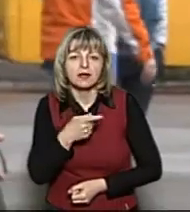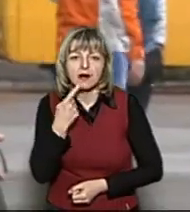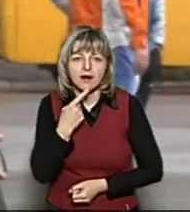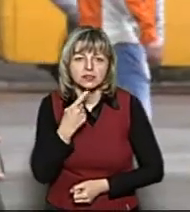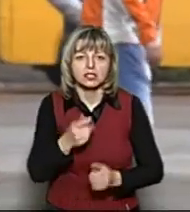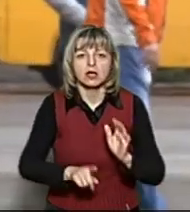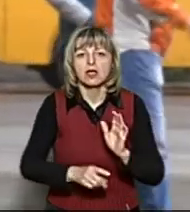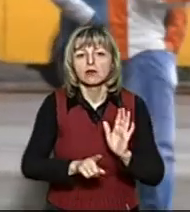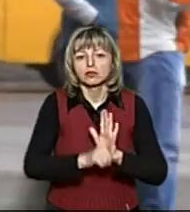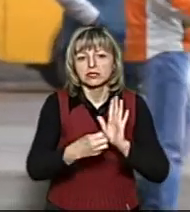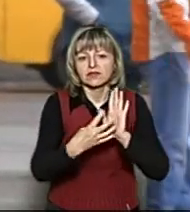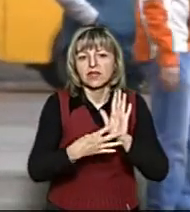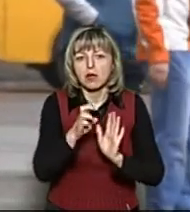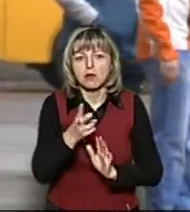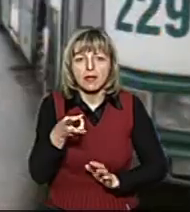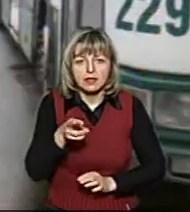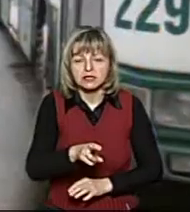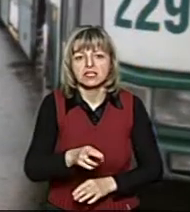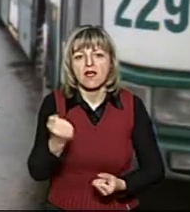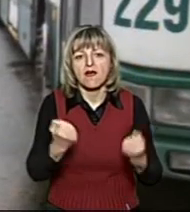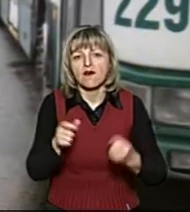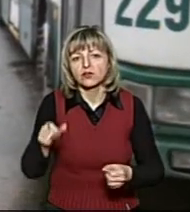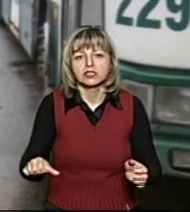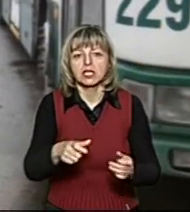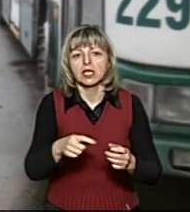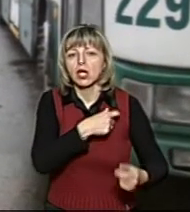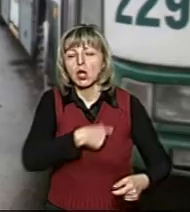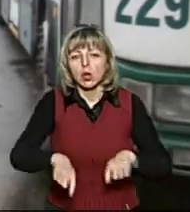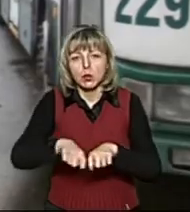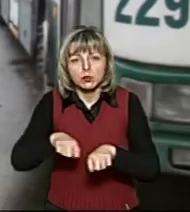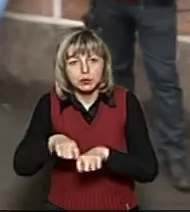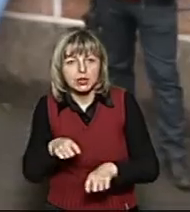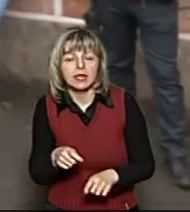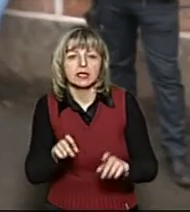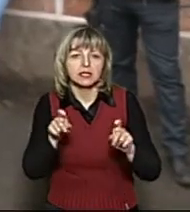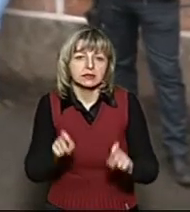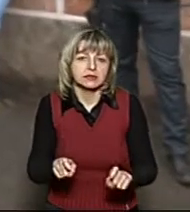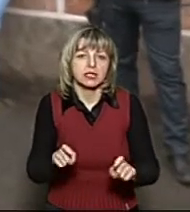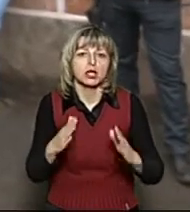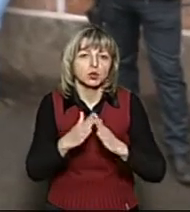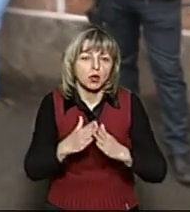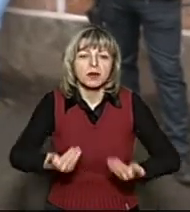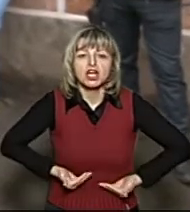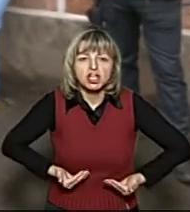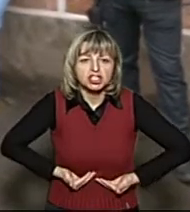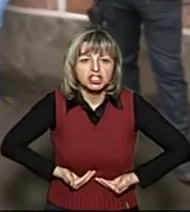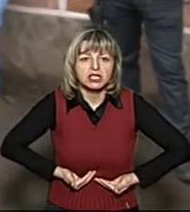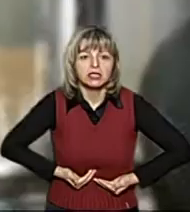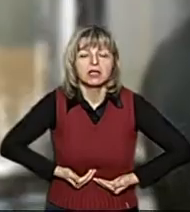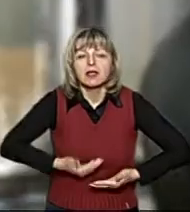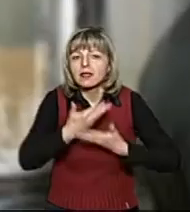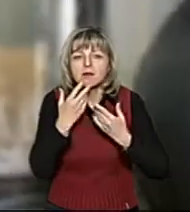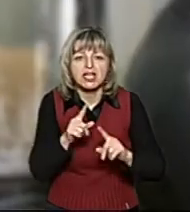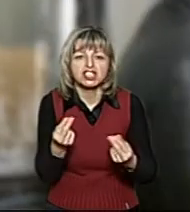каже, від 19 березня водії та контролери електротранспортного підприємства сидять удома. Жити, каже жінка, немає за